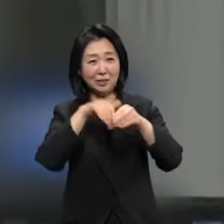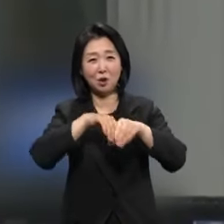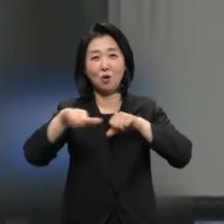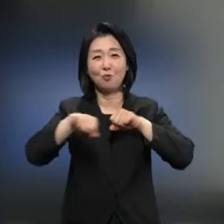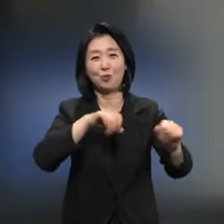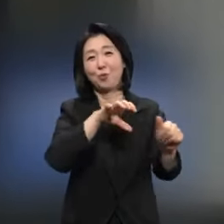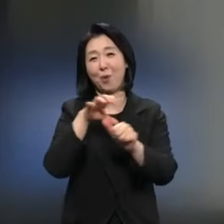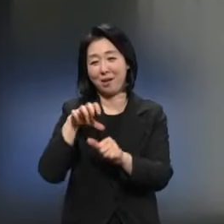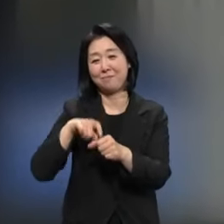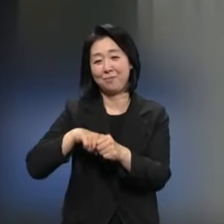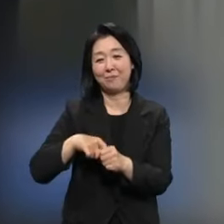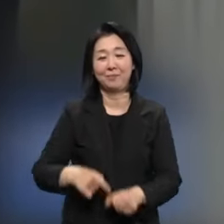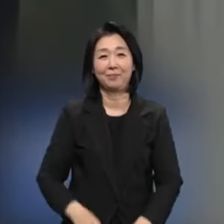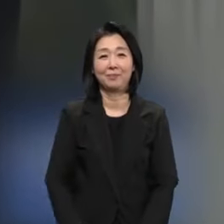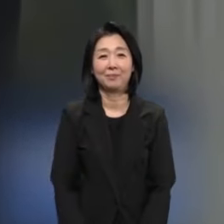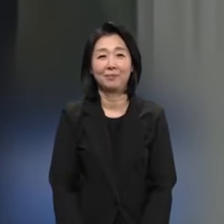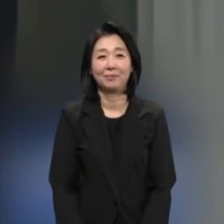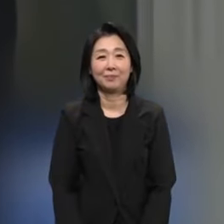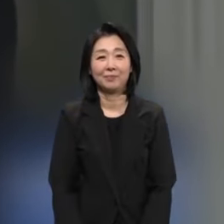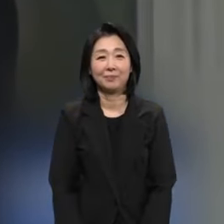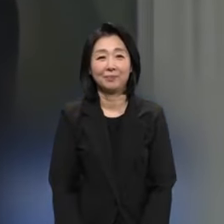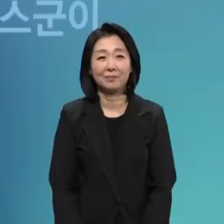선거운동으로도 활용하려는 의도로 보입니다.